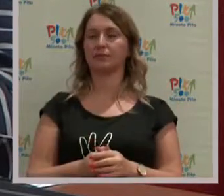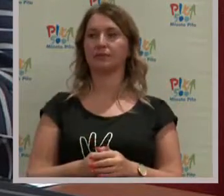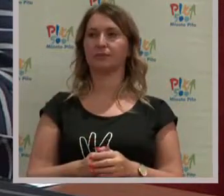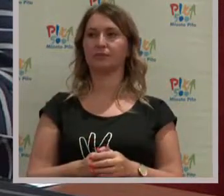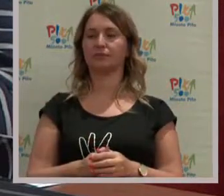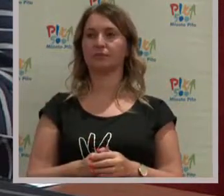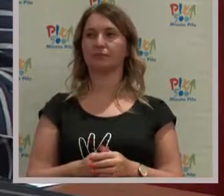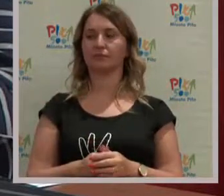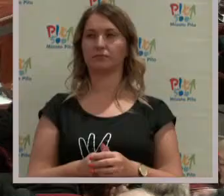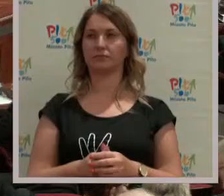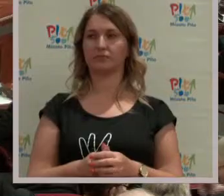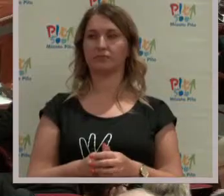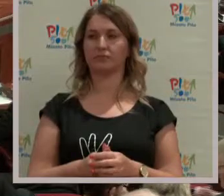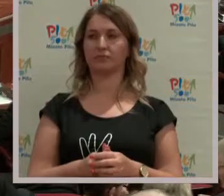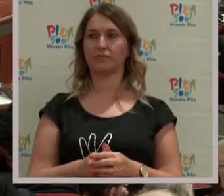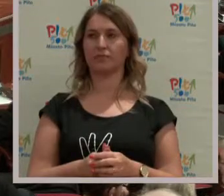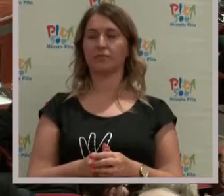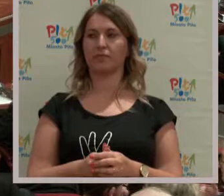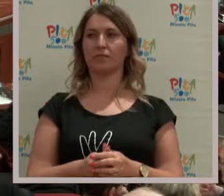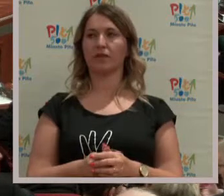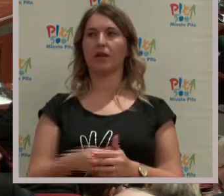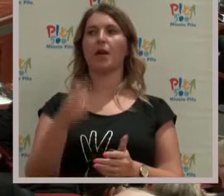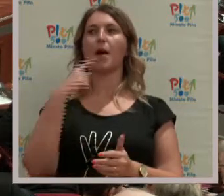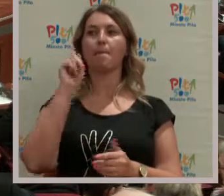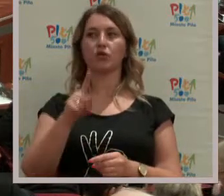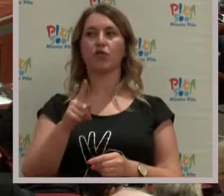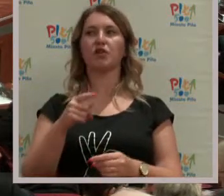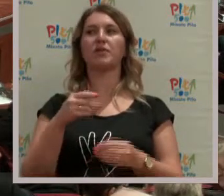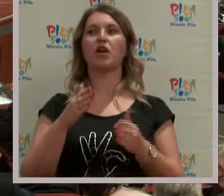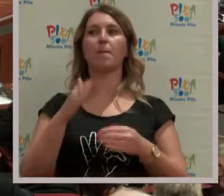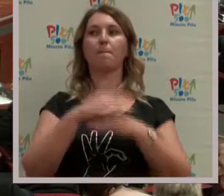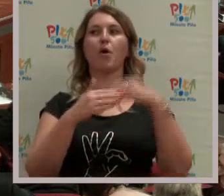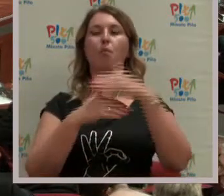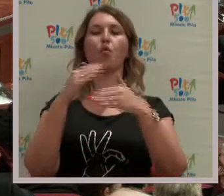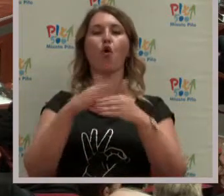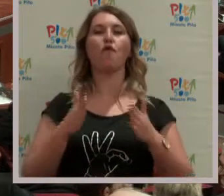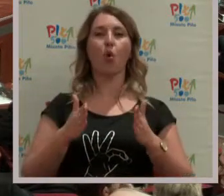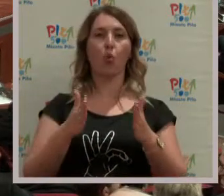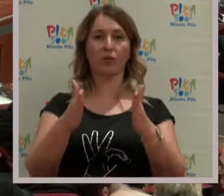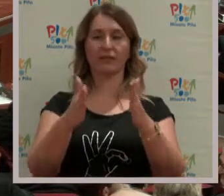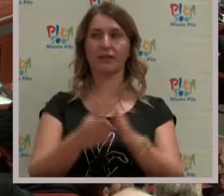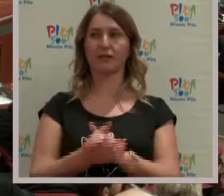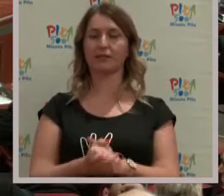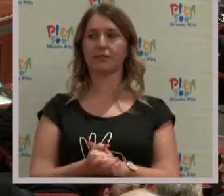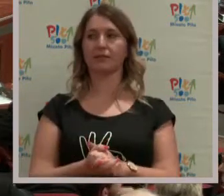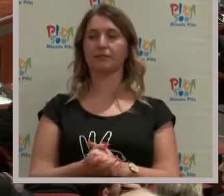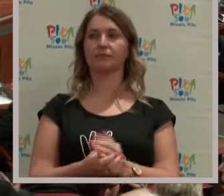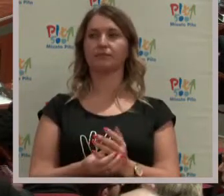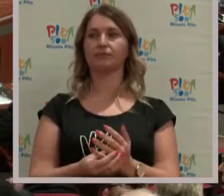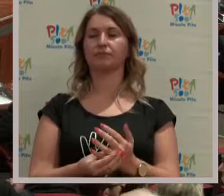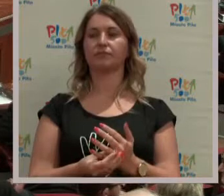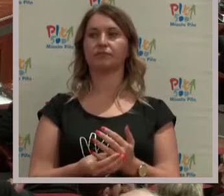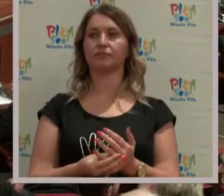która umożliwi budowę tej ulicy okazała się dosyć trudna skomplikowana i negocjacje w zakresie